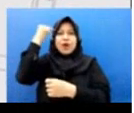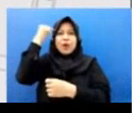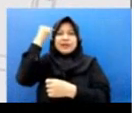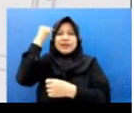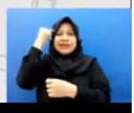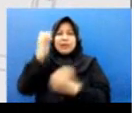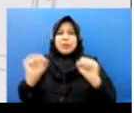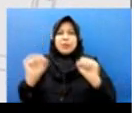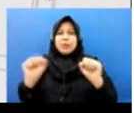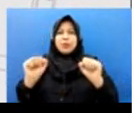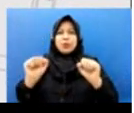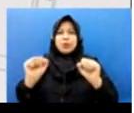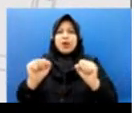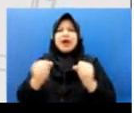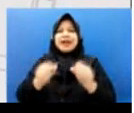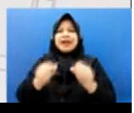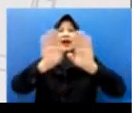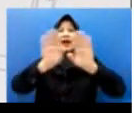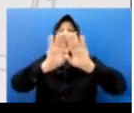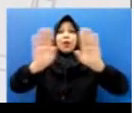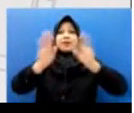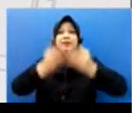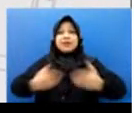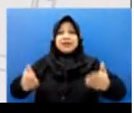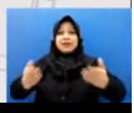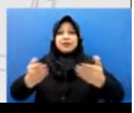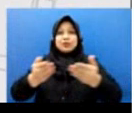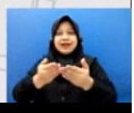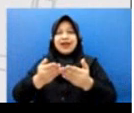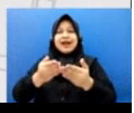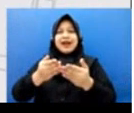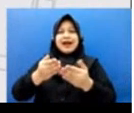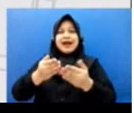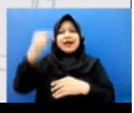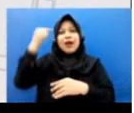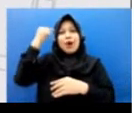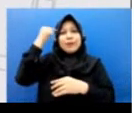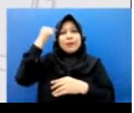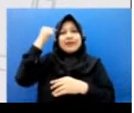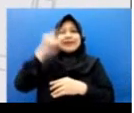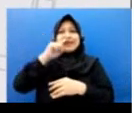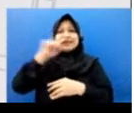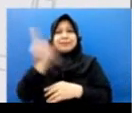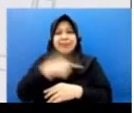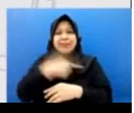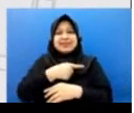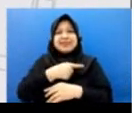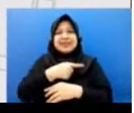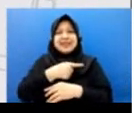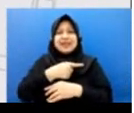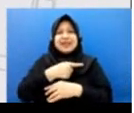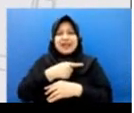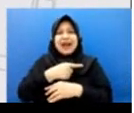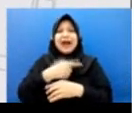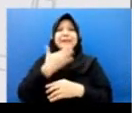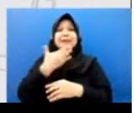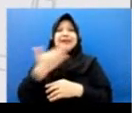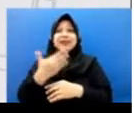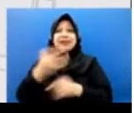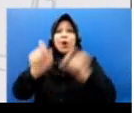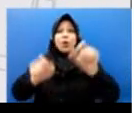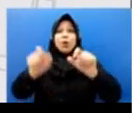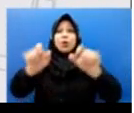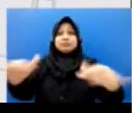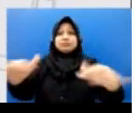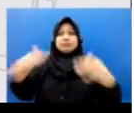Di media sosial, opini-opini yang cepat ini cenderung mendapatkan atensi dari warganya.